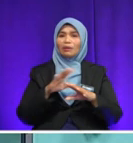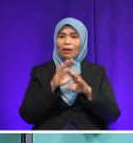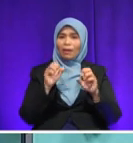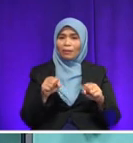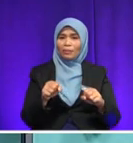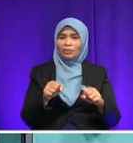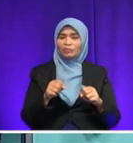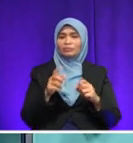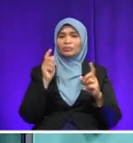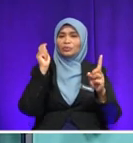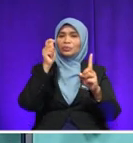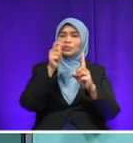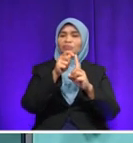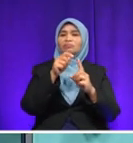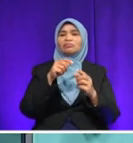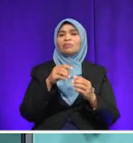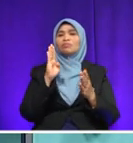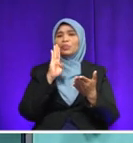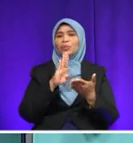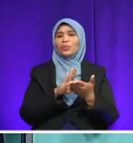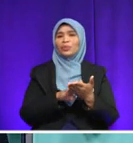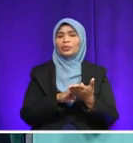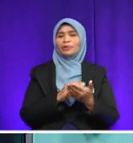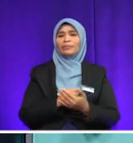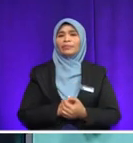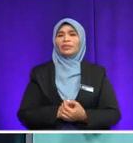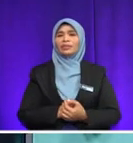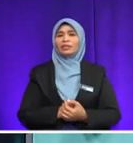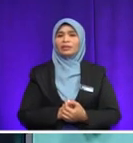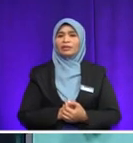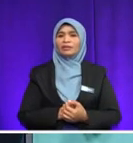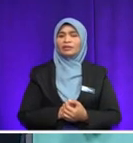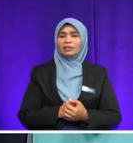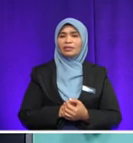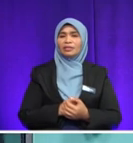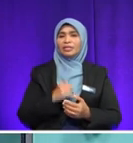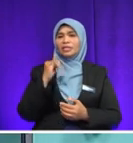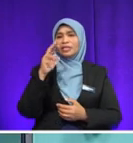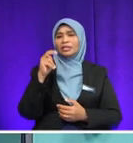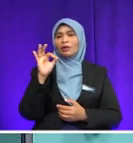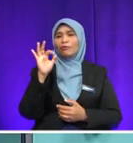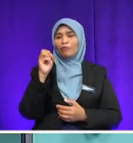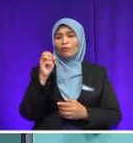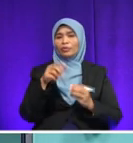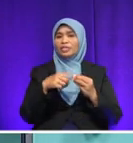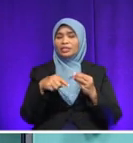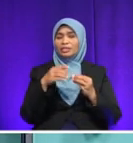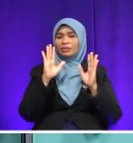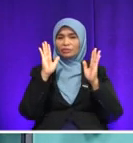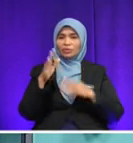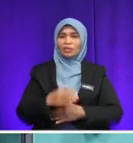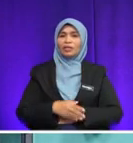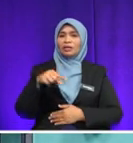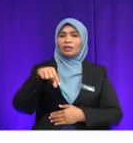bolehlah sebab bertujuan maksiat yang maksiatnya macam-macam lah ya tadi tak boleh ya Oke kita tengok info tentang sedikit info tentang salat ya